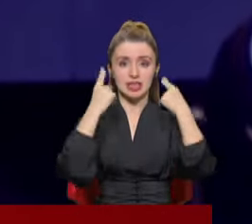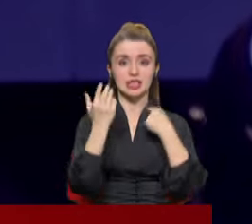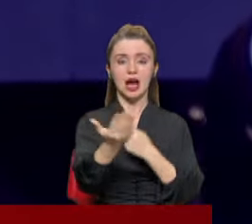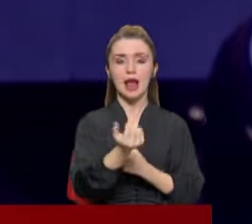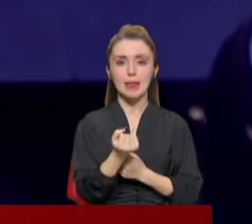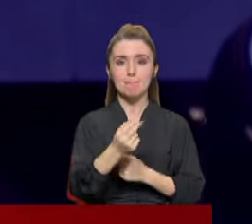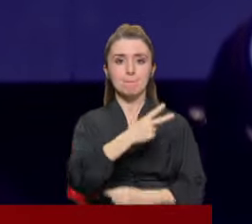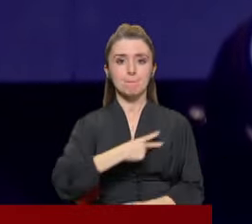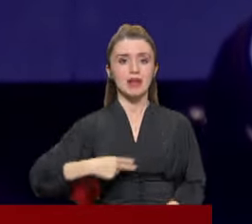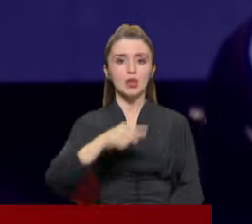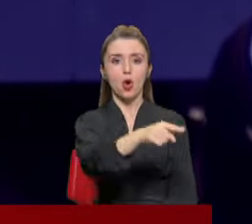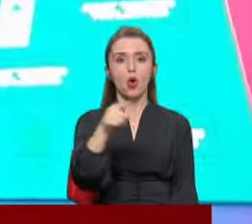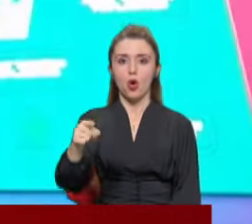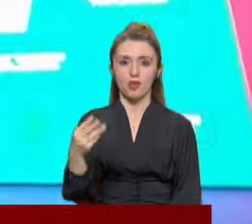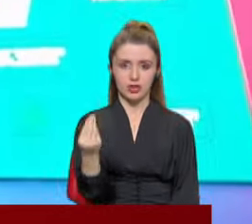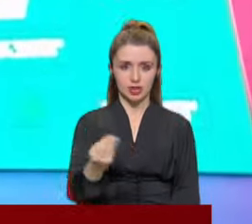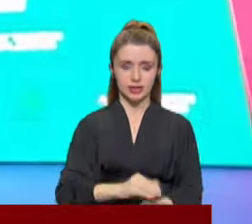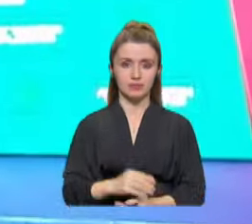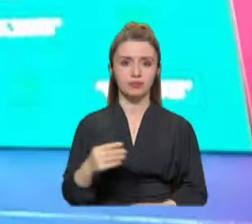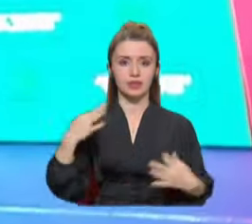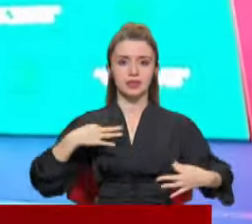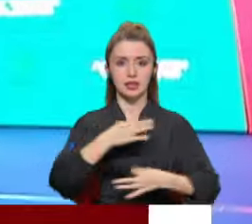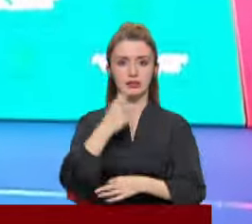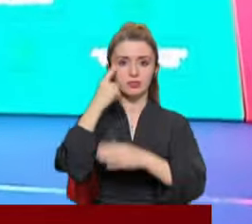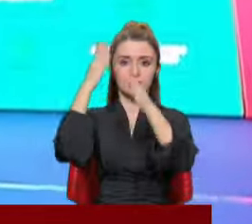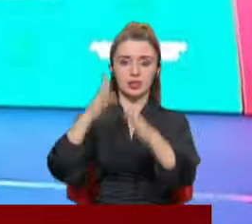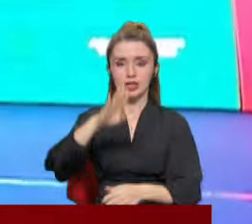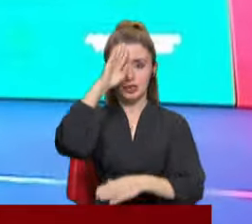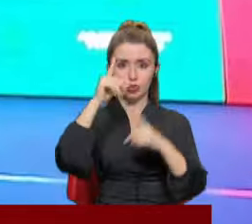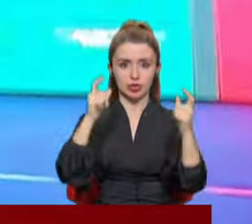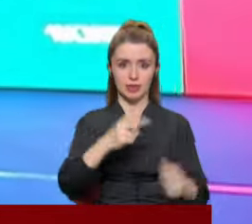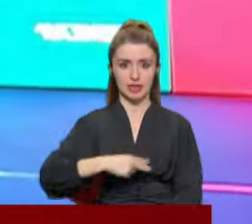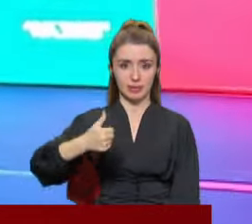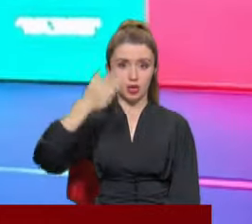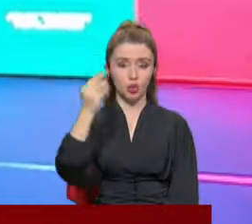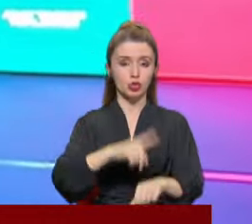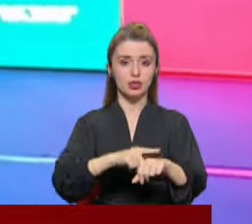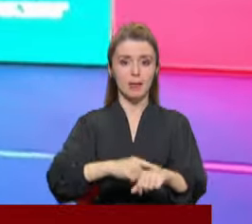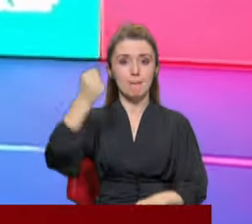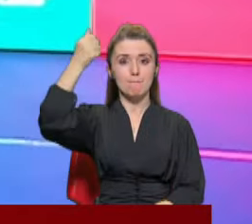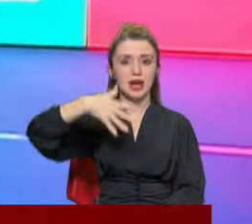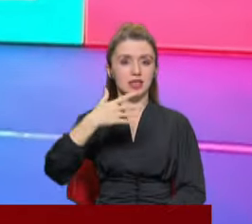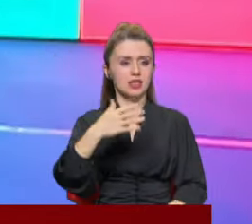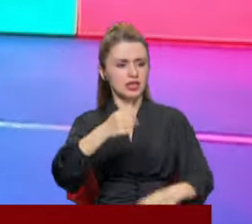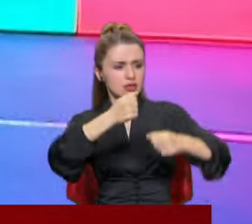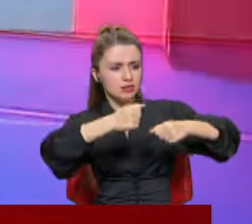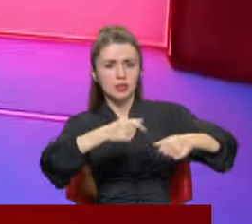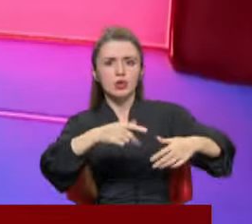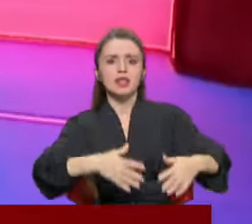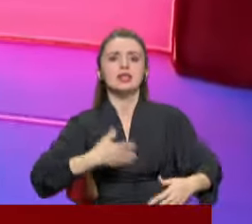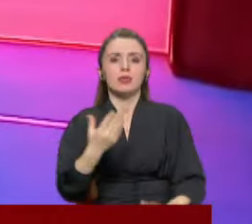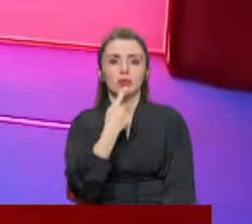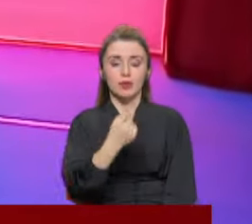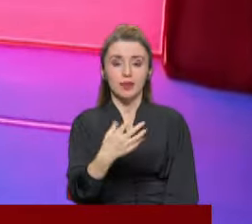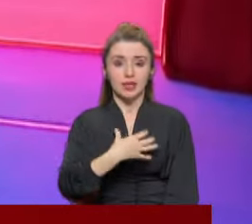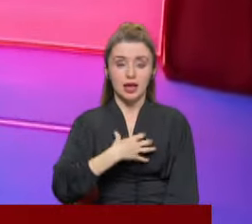aldığımız belediyelerimize atacağız. Sayın Erdoğan İstanbul Büyükşehir Belediye Başkanı yaparken merkezi yönetimin baskılarından şikayet ediyordu. Ama